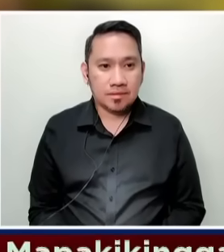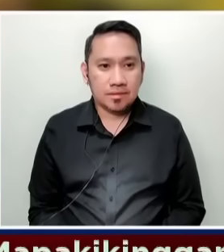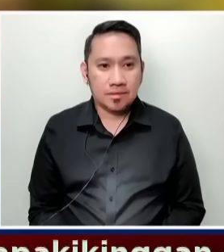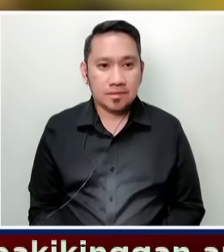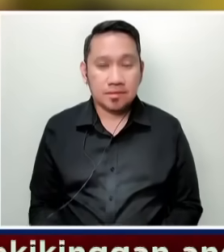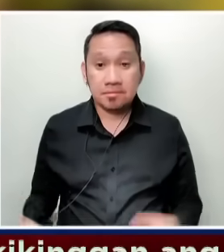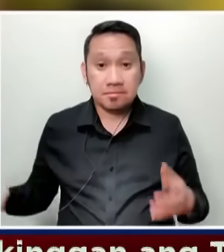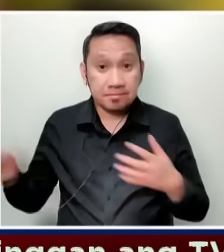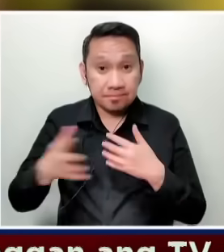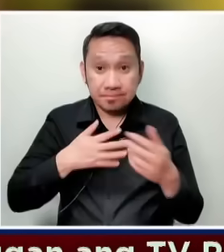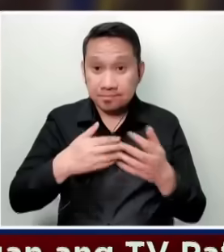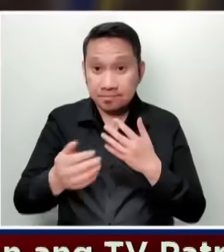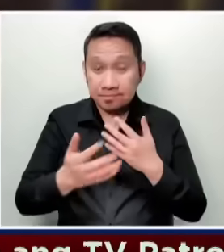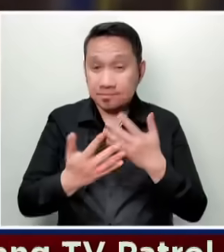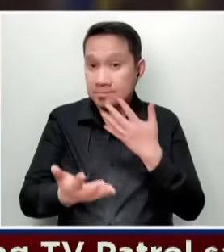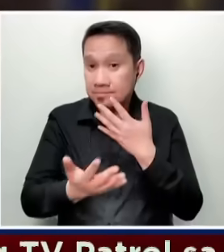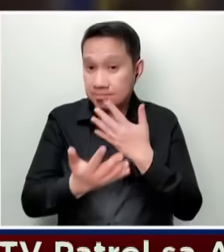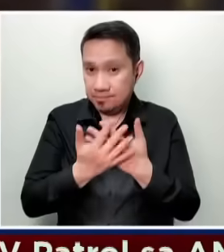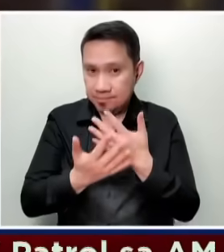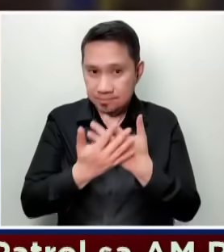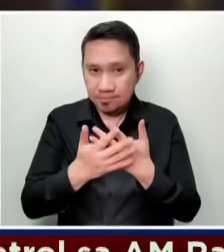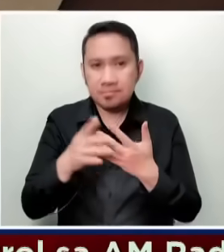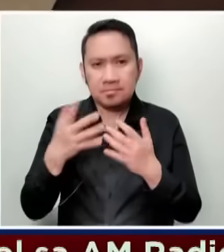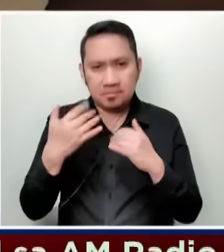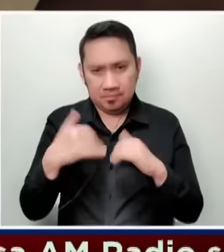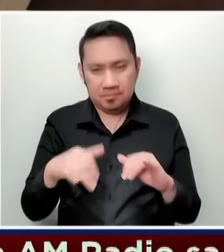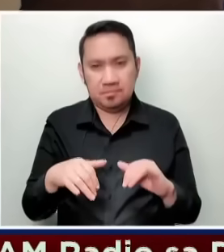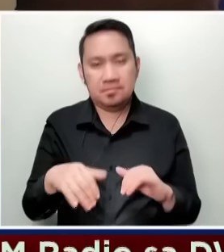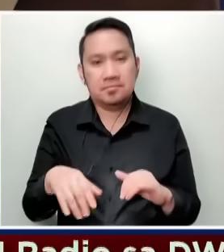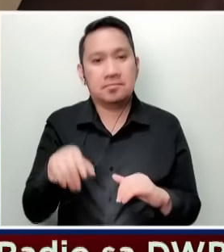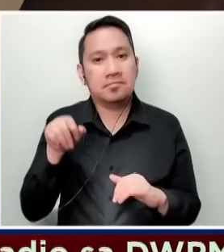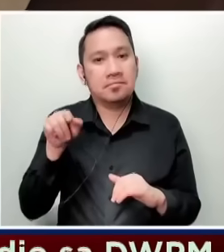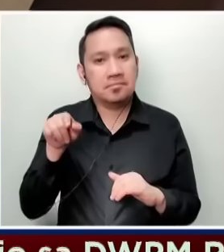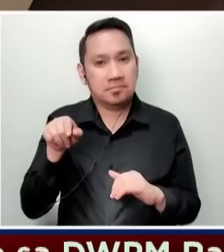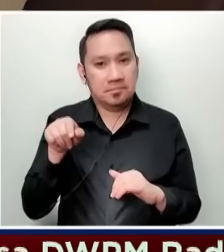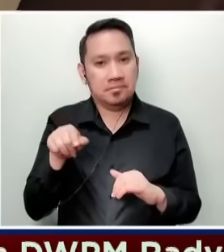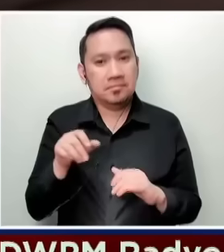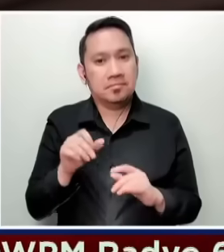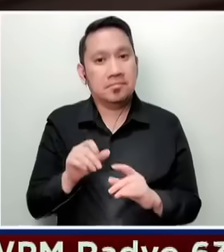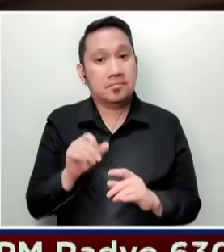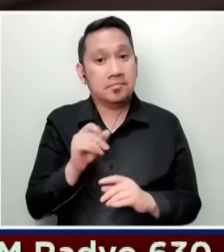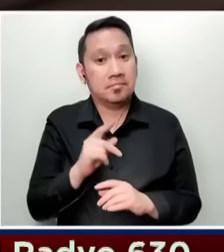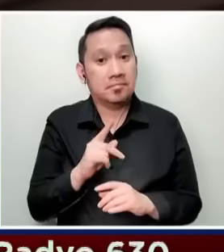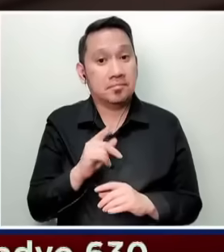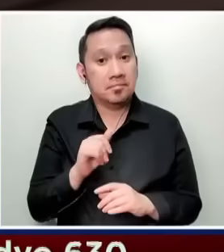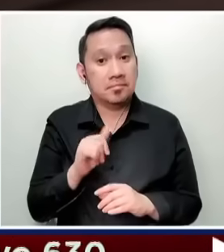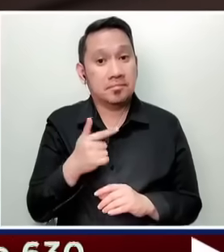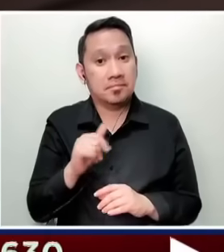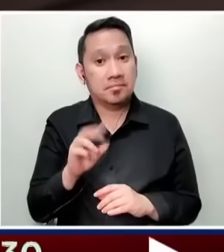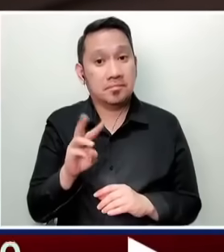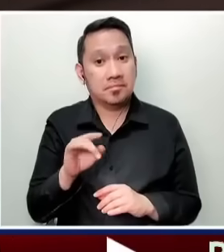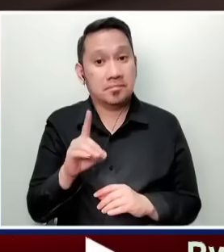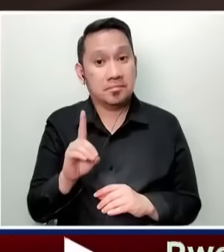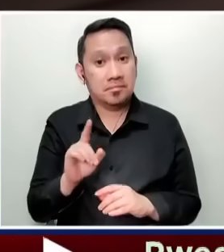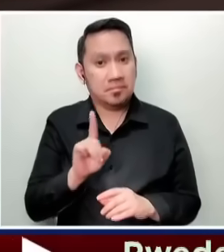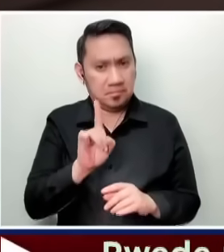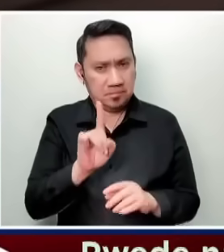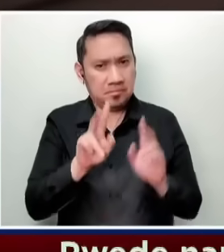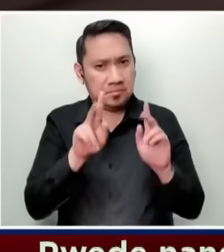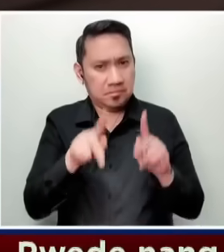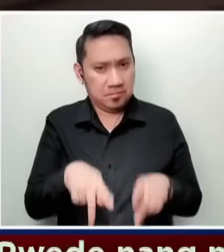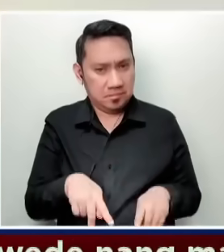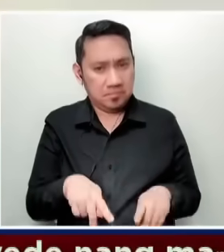Kahit nakakulong, magsisilbi bilang kagawad ng Barangay Dato Esmael Dasmariñas, Cavite, ang isang person deprived of liberty